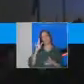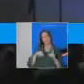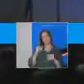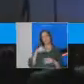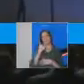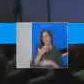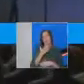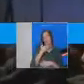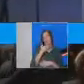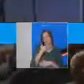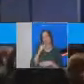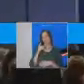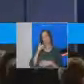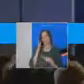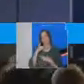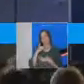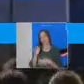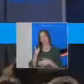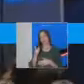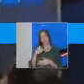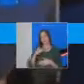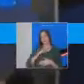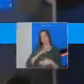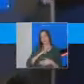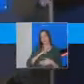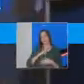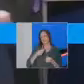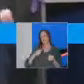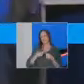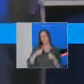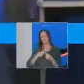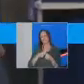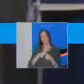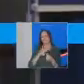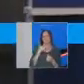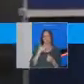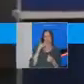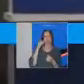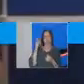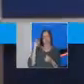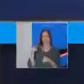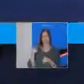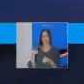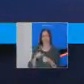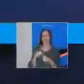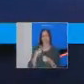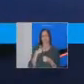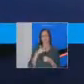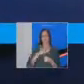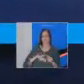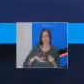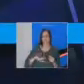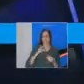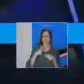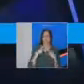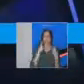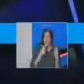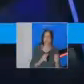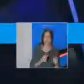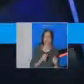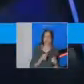גם רעה לישראל ורעה גם לאינטרסים משותפים האמריקאים וישראלים. אוקיי, אני רוצה רגע